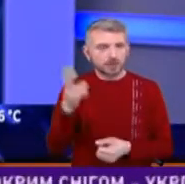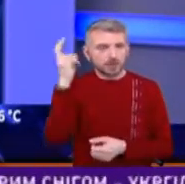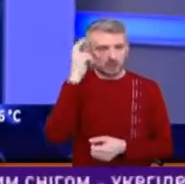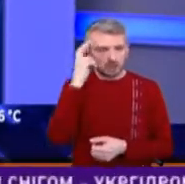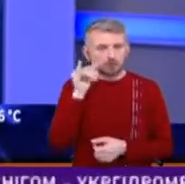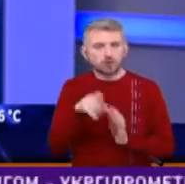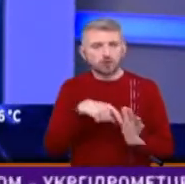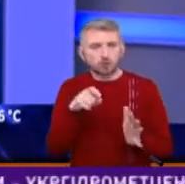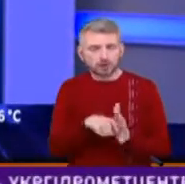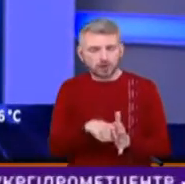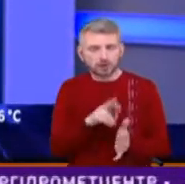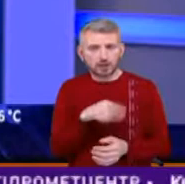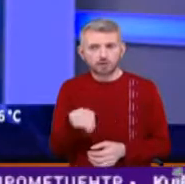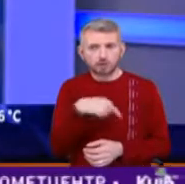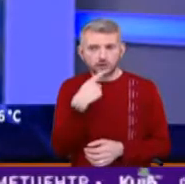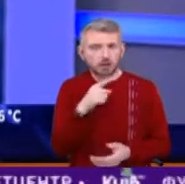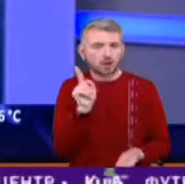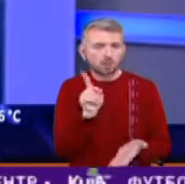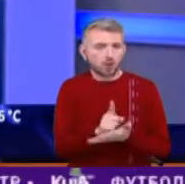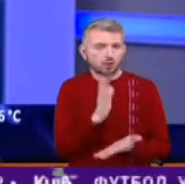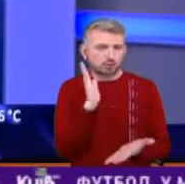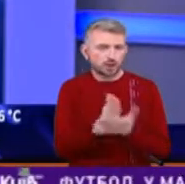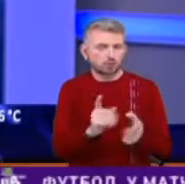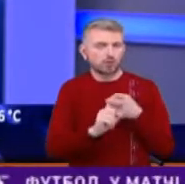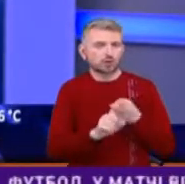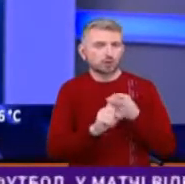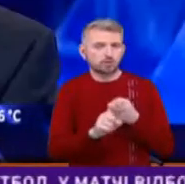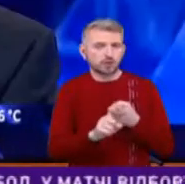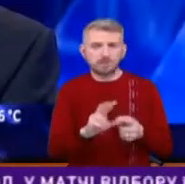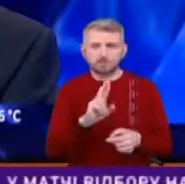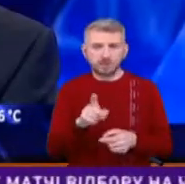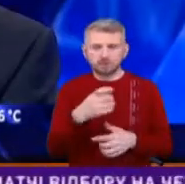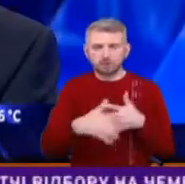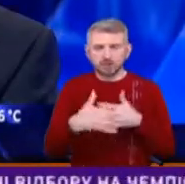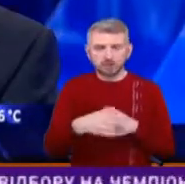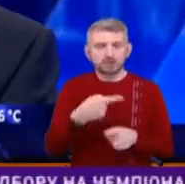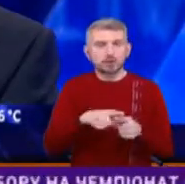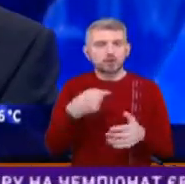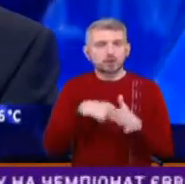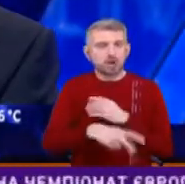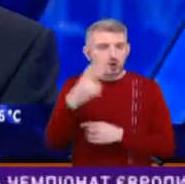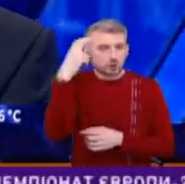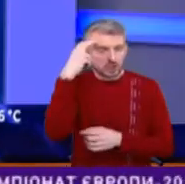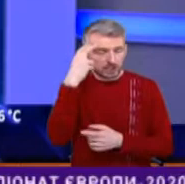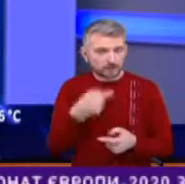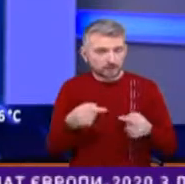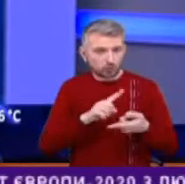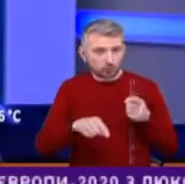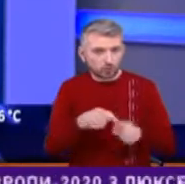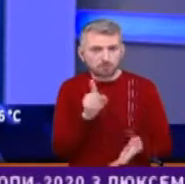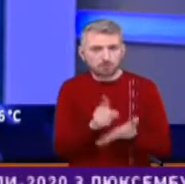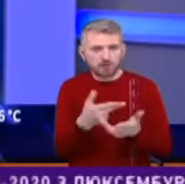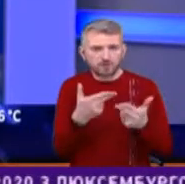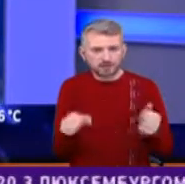і Донецьк, як вони говорять, мають напряму контактувати. Без посередників. Це означає, що Київ, згідно цієї логіки, має